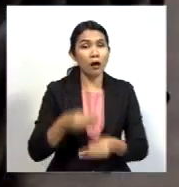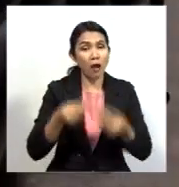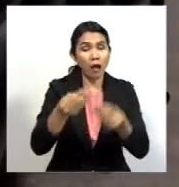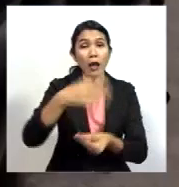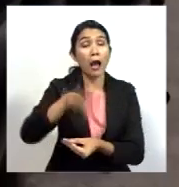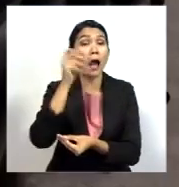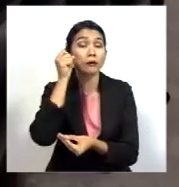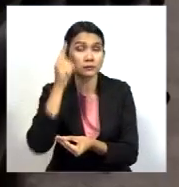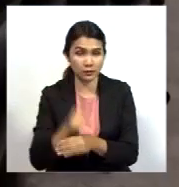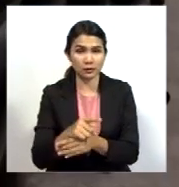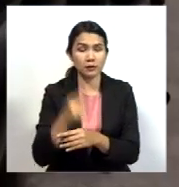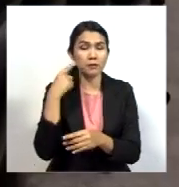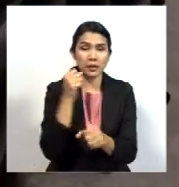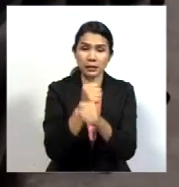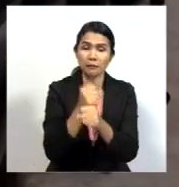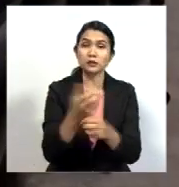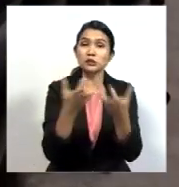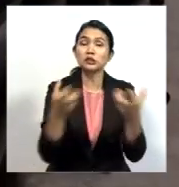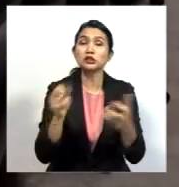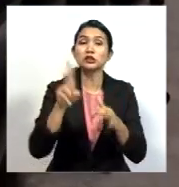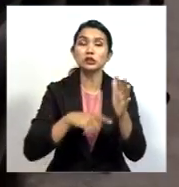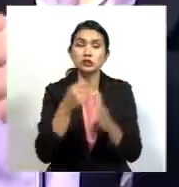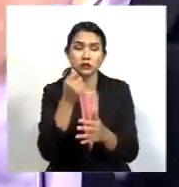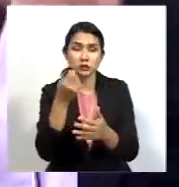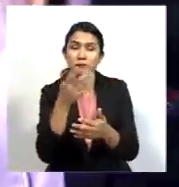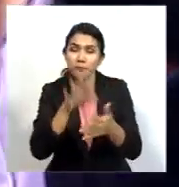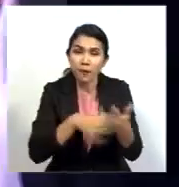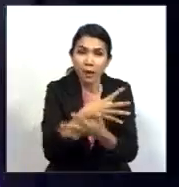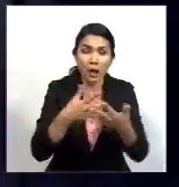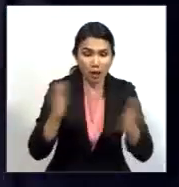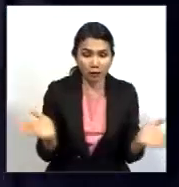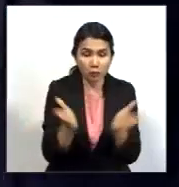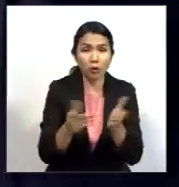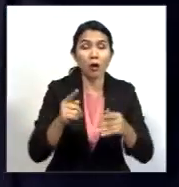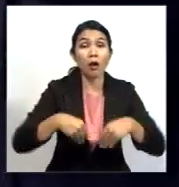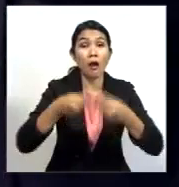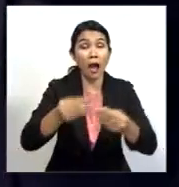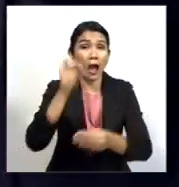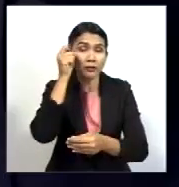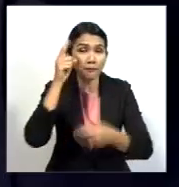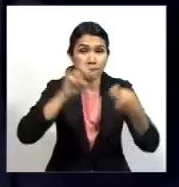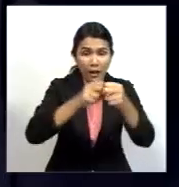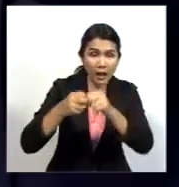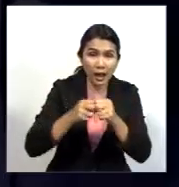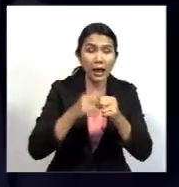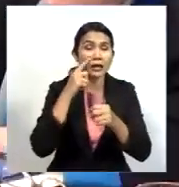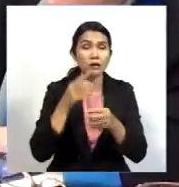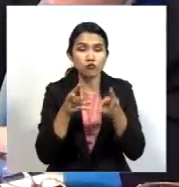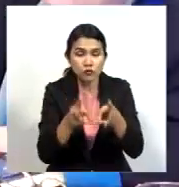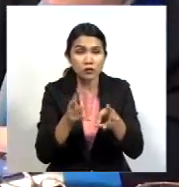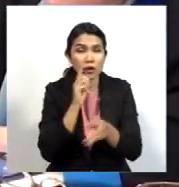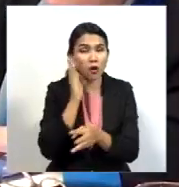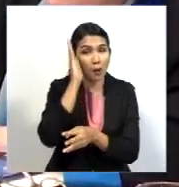ความเข้าใจแล้วก็ยังมีการสร้างสื่อแผนการรับมือเพื่อรณรงค์ให้ประชาชนเข้าใจปัญหาวิธีการแก้ไขวิธีการรับ